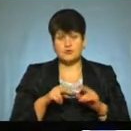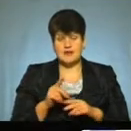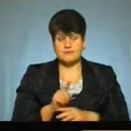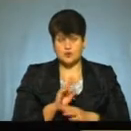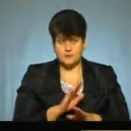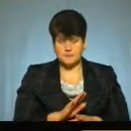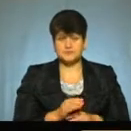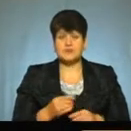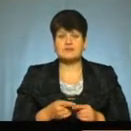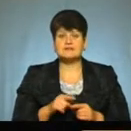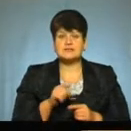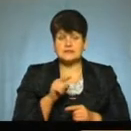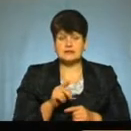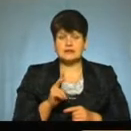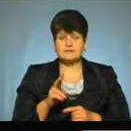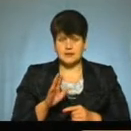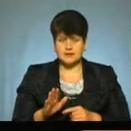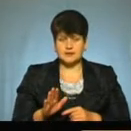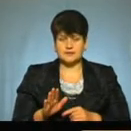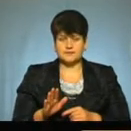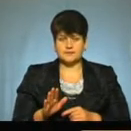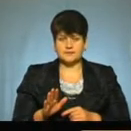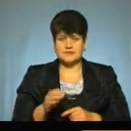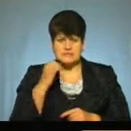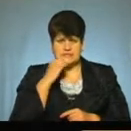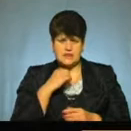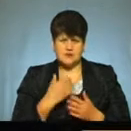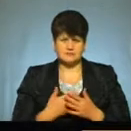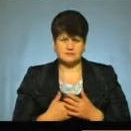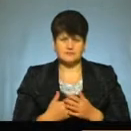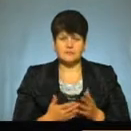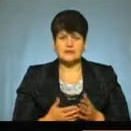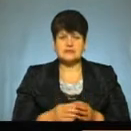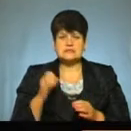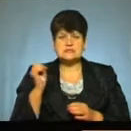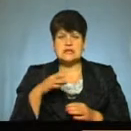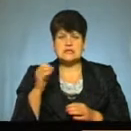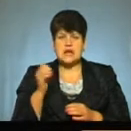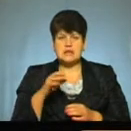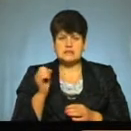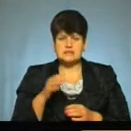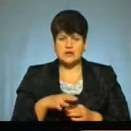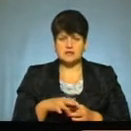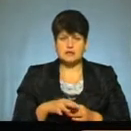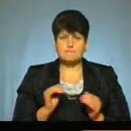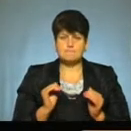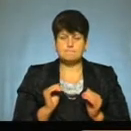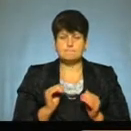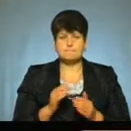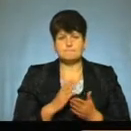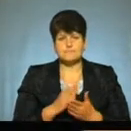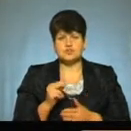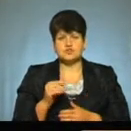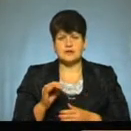У таких квартирах, тобто старого типу, сигналізатори, значить, мікроконцентрації чадного